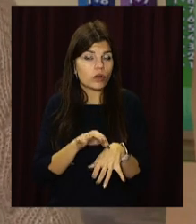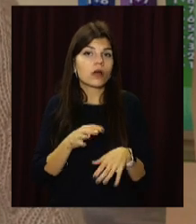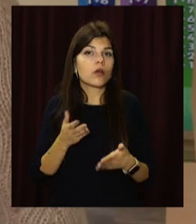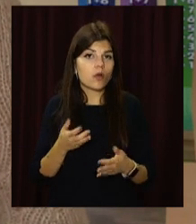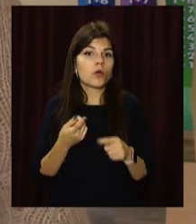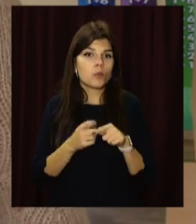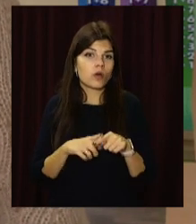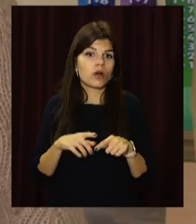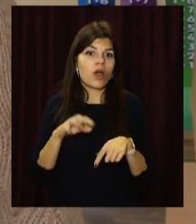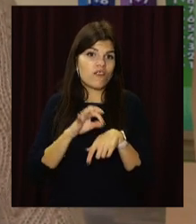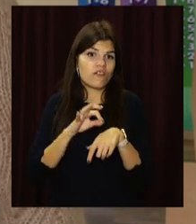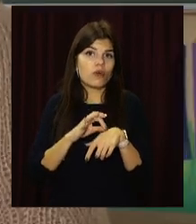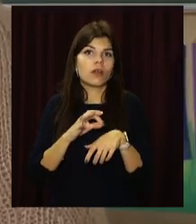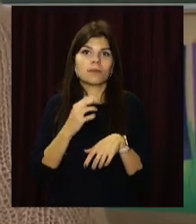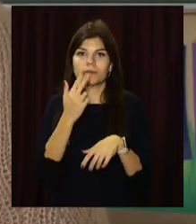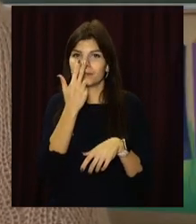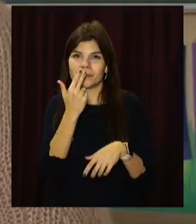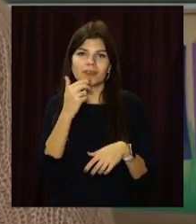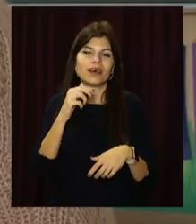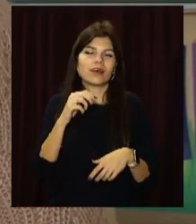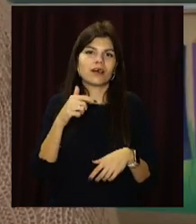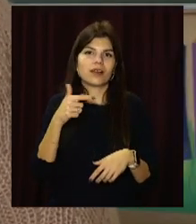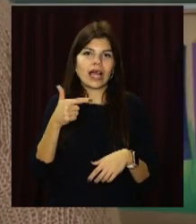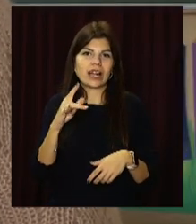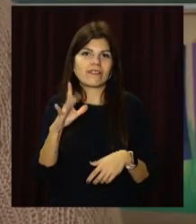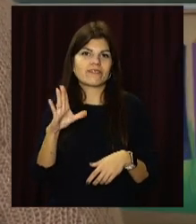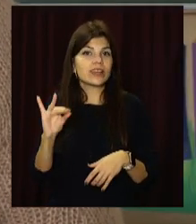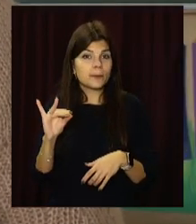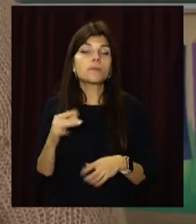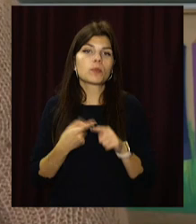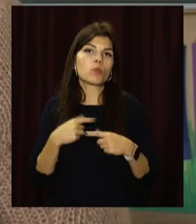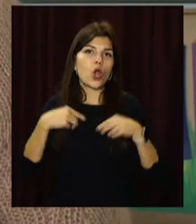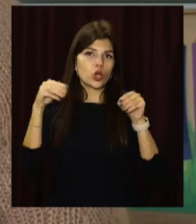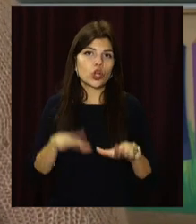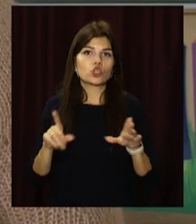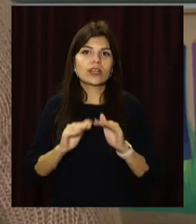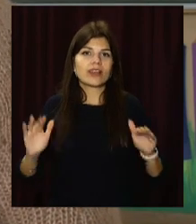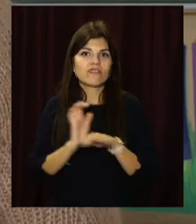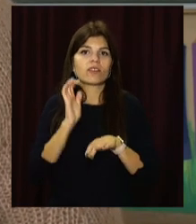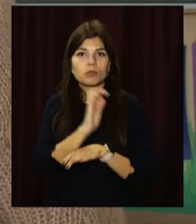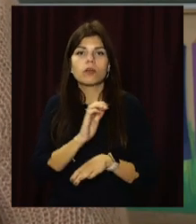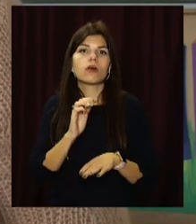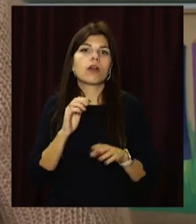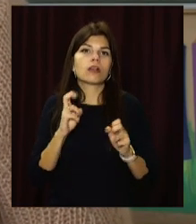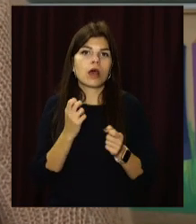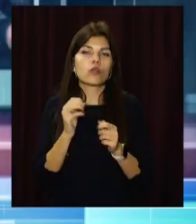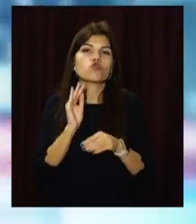і всі хворі на ГРВІ. То вимушені ми прийняти рішення таке, що відправити дітей на додаткові